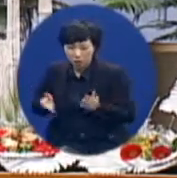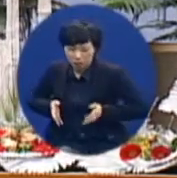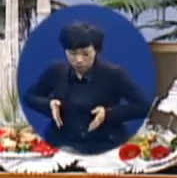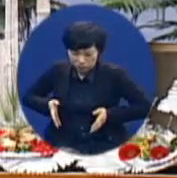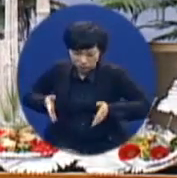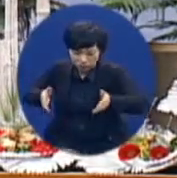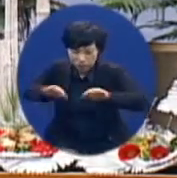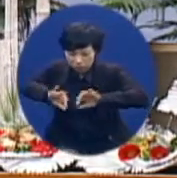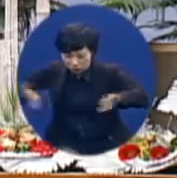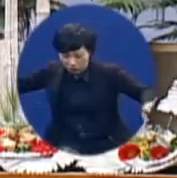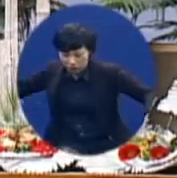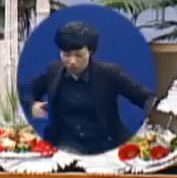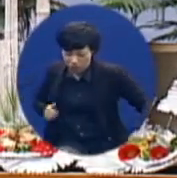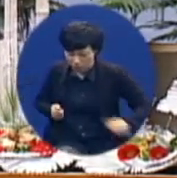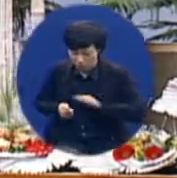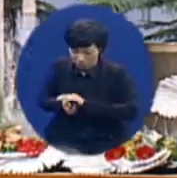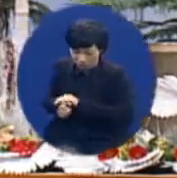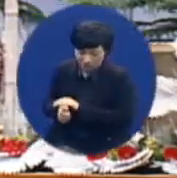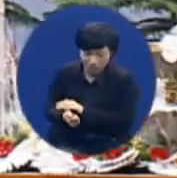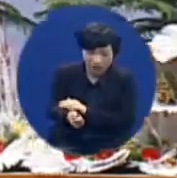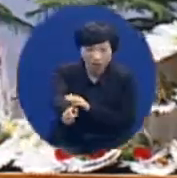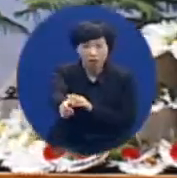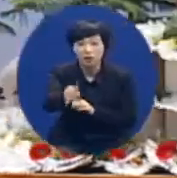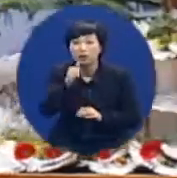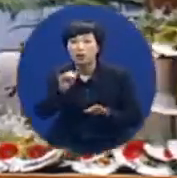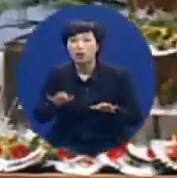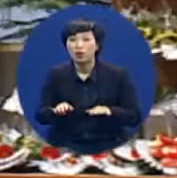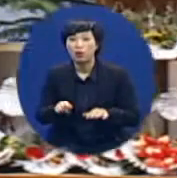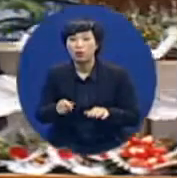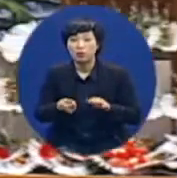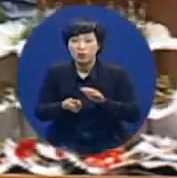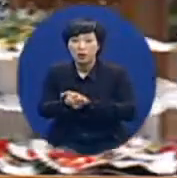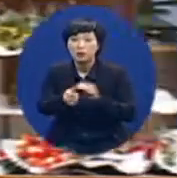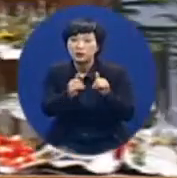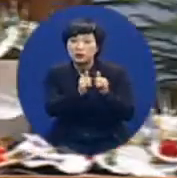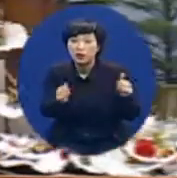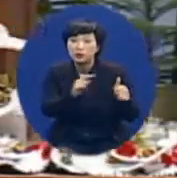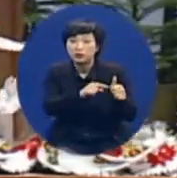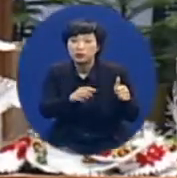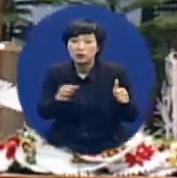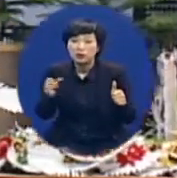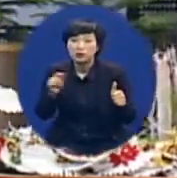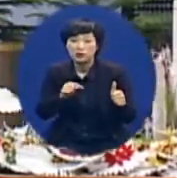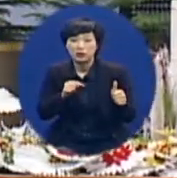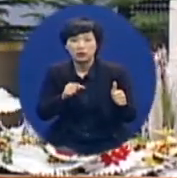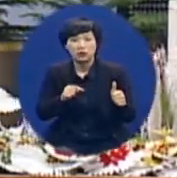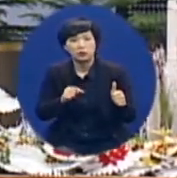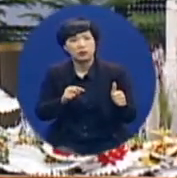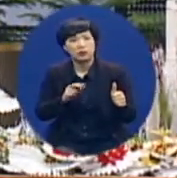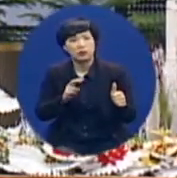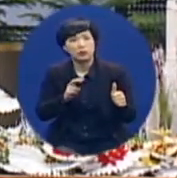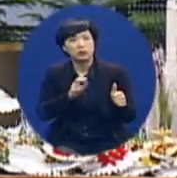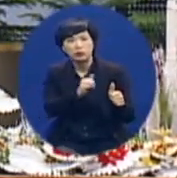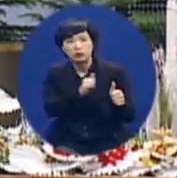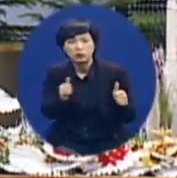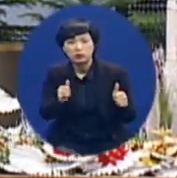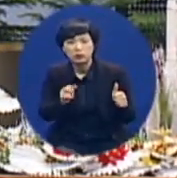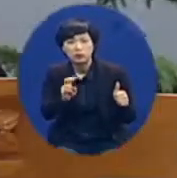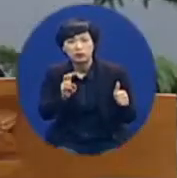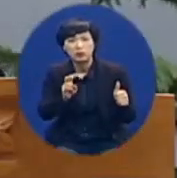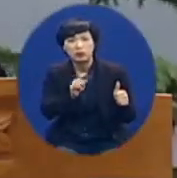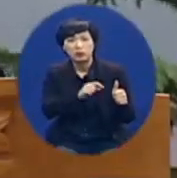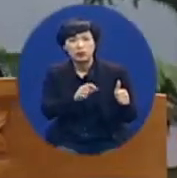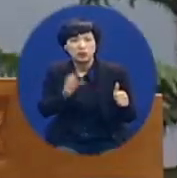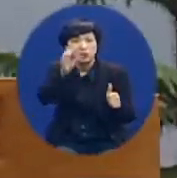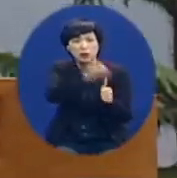그럼 뱀은 사람을 20명 먹어도